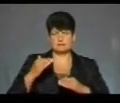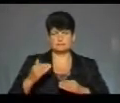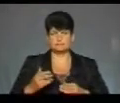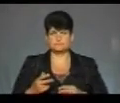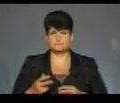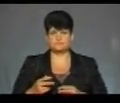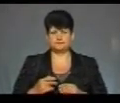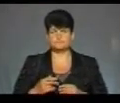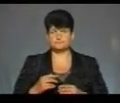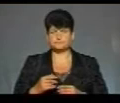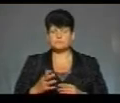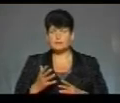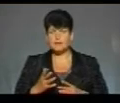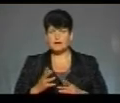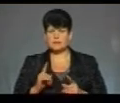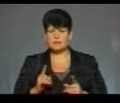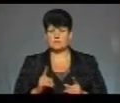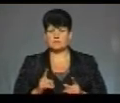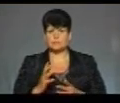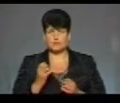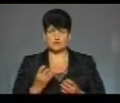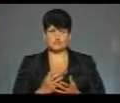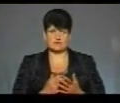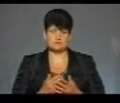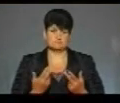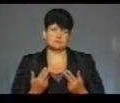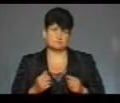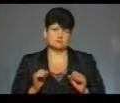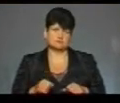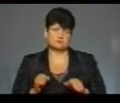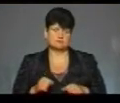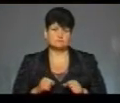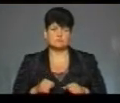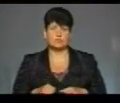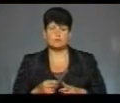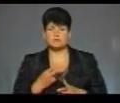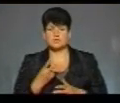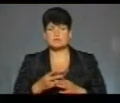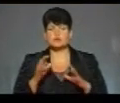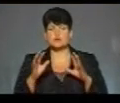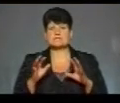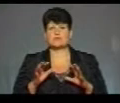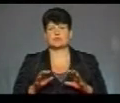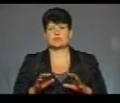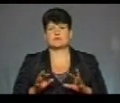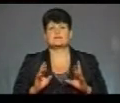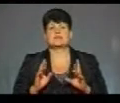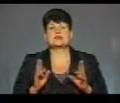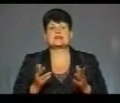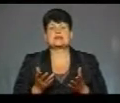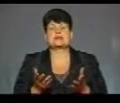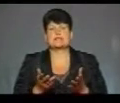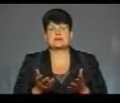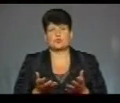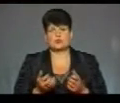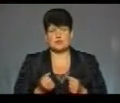контракт строковий на військову службу, а лише будучи в резерві? Так, однозначно може, тому що передбачено законодавством, як і